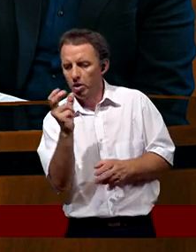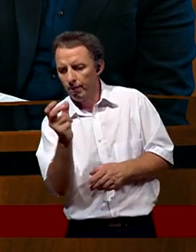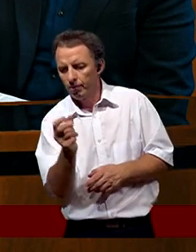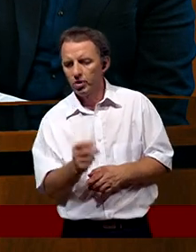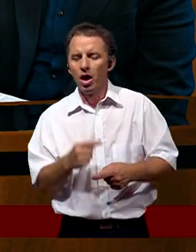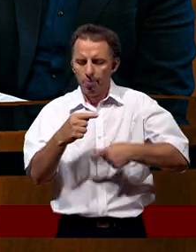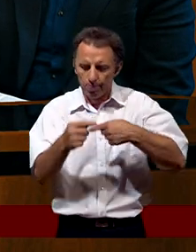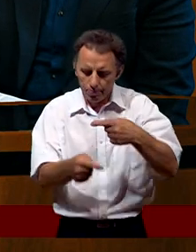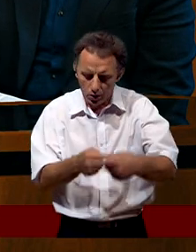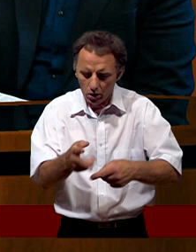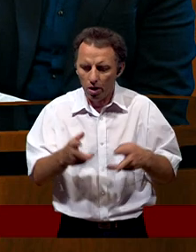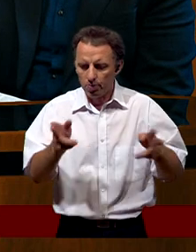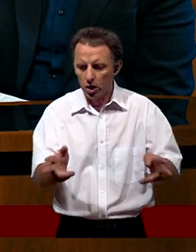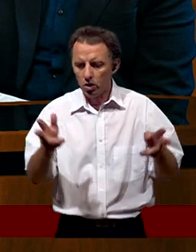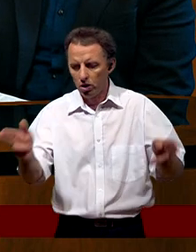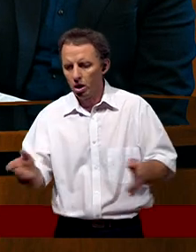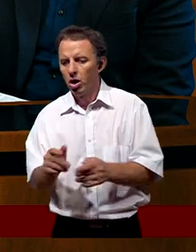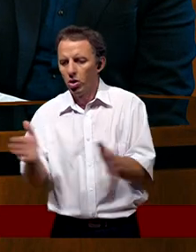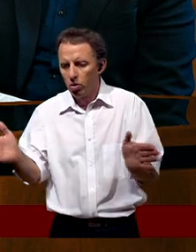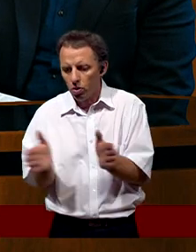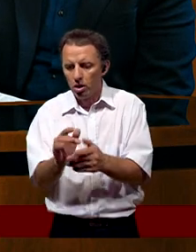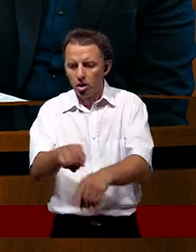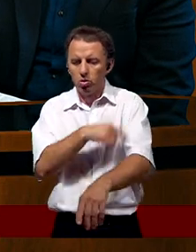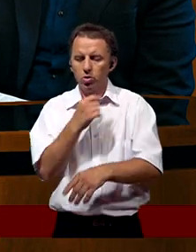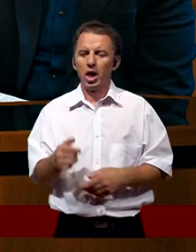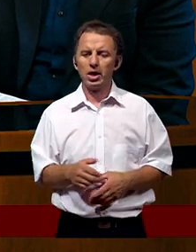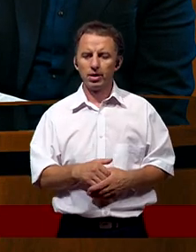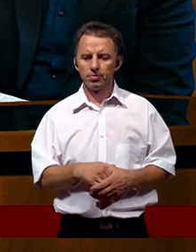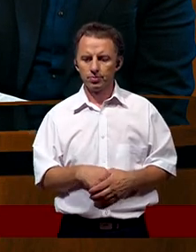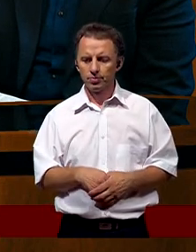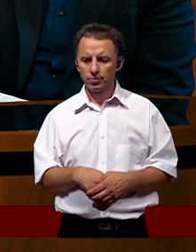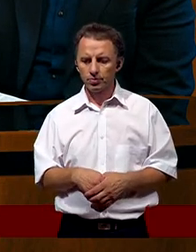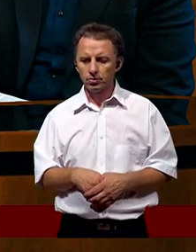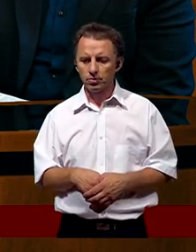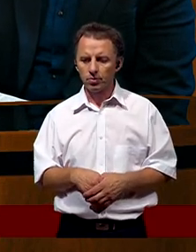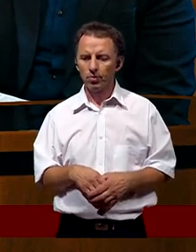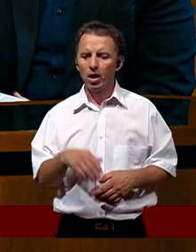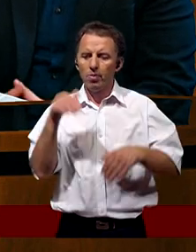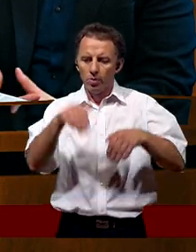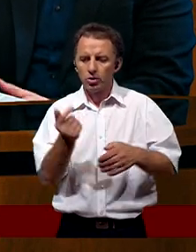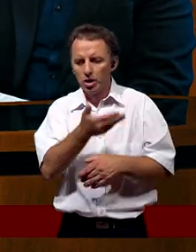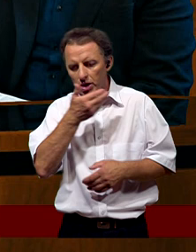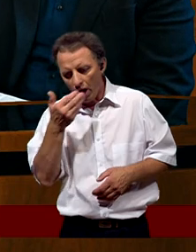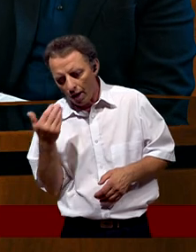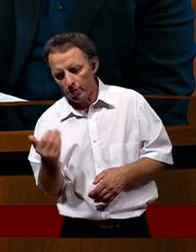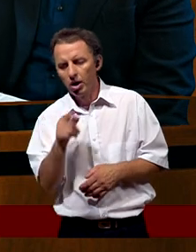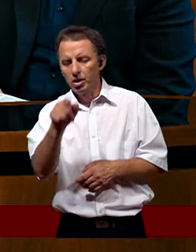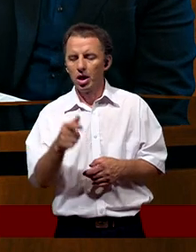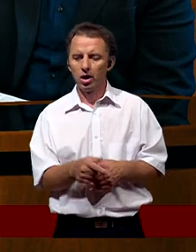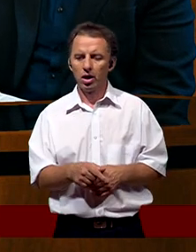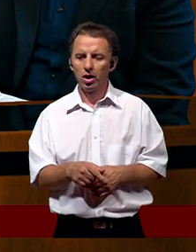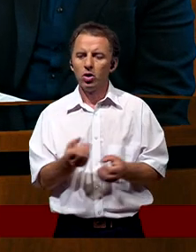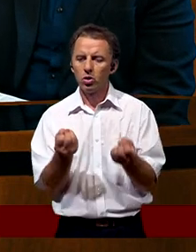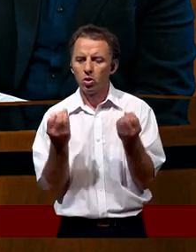czego. To jest proces, dla jednych to trwa krócej, dla jednych trwa bardzo długo. Wspomniałeś, tak, być może nie ma